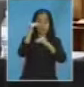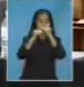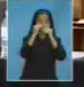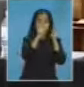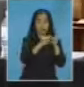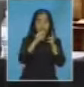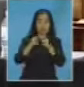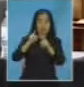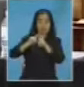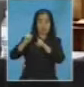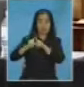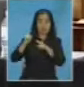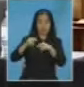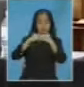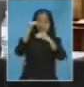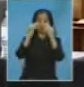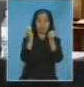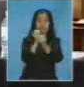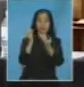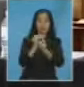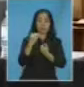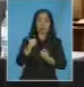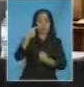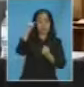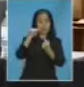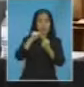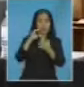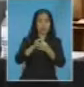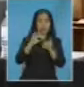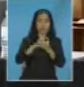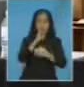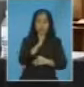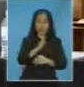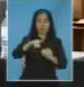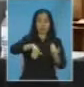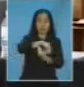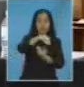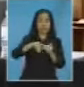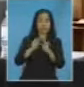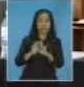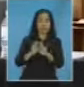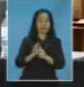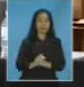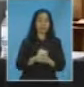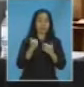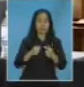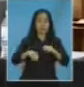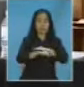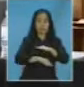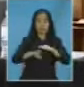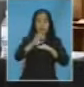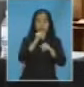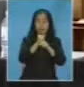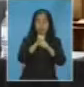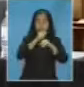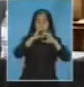างๆที่จะมีผลกระทบต่อสิ่งแวดล้อมและทรัพยากรต้องคำนึงถึงธรรมาภิบาลสิ่งแวดล้อมด้วยเหตุนี้แนวนโยบายพื้นฐานแห่งรัฐถึงจ